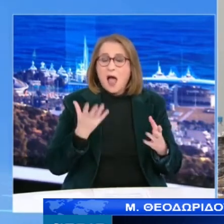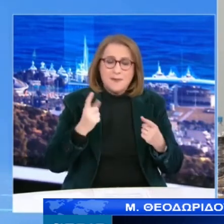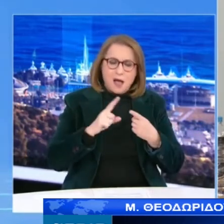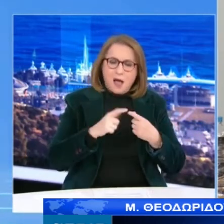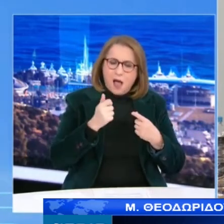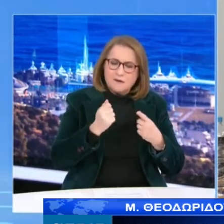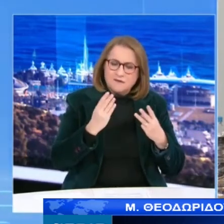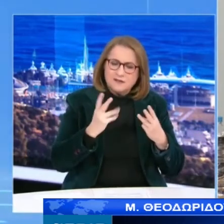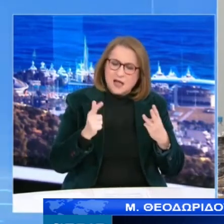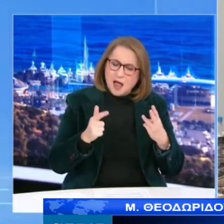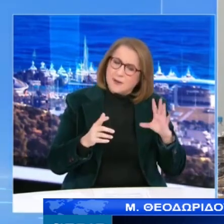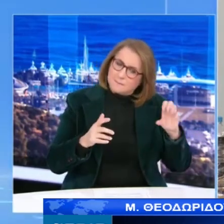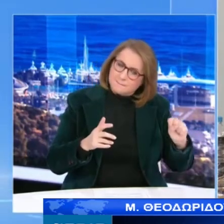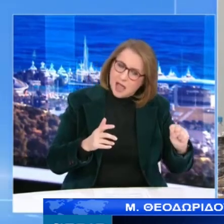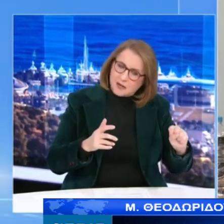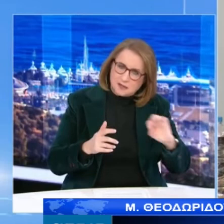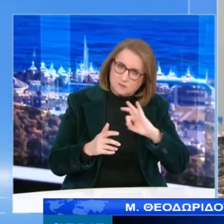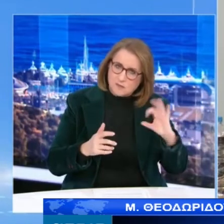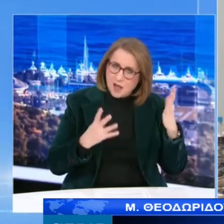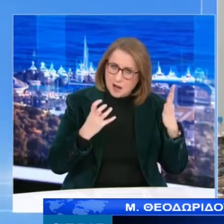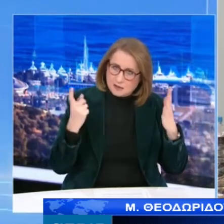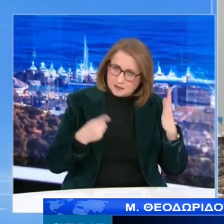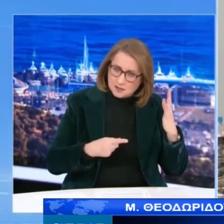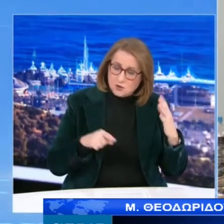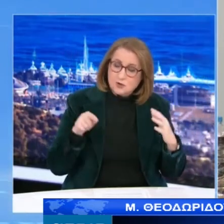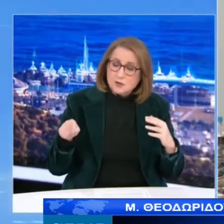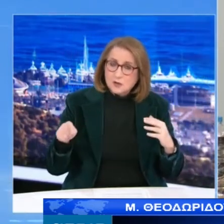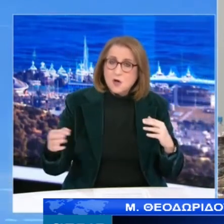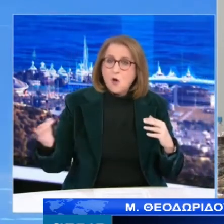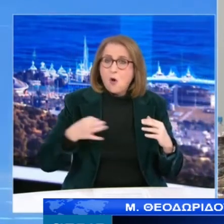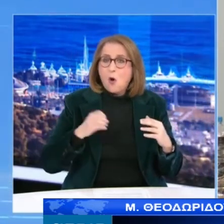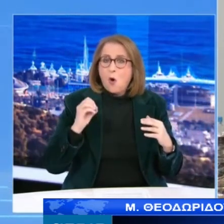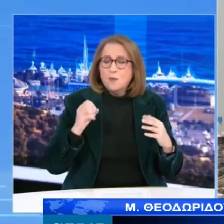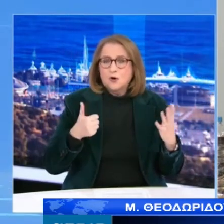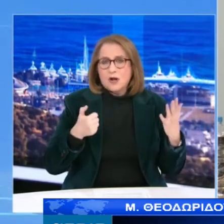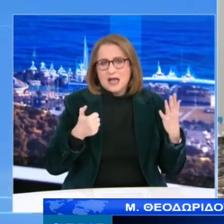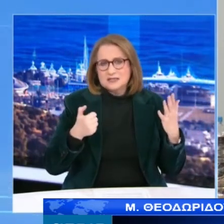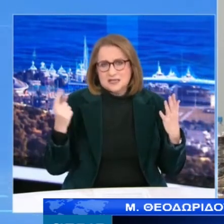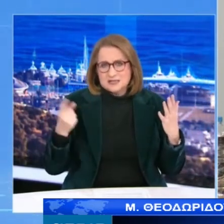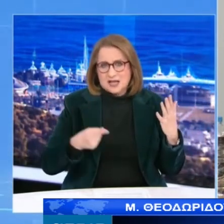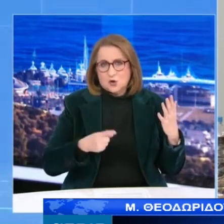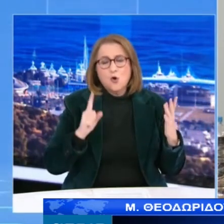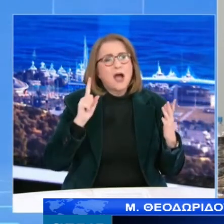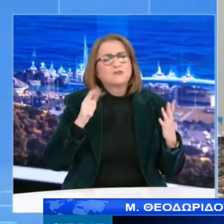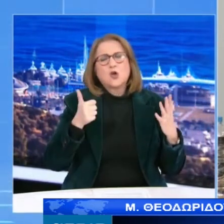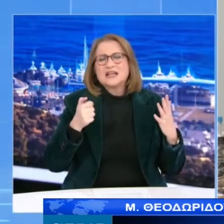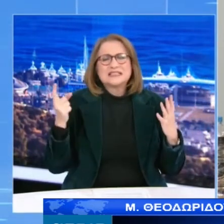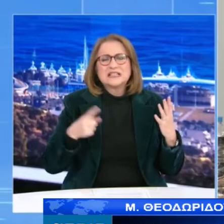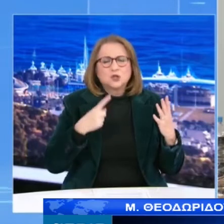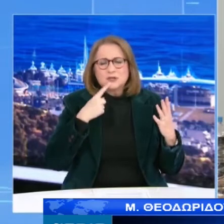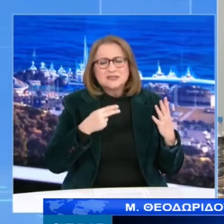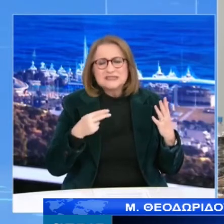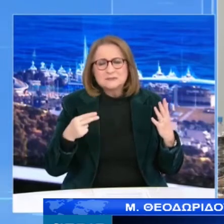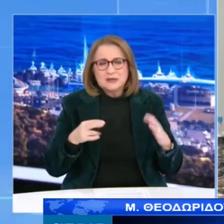επαναλυμώξεων προστατεύει από το να μπει κανείς στο νοσοκομείο ή να νοσήσει